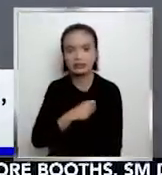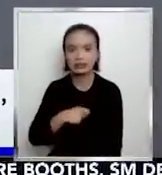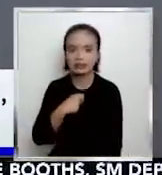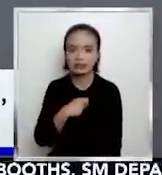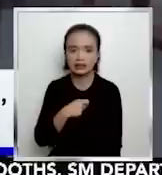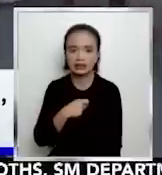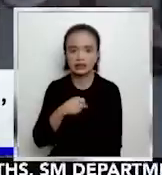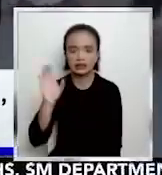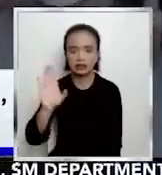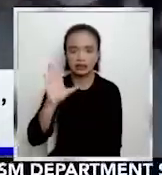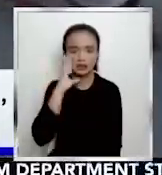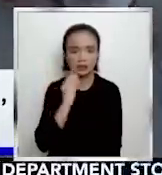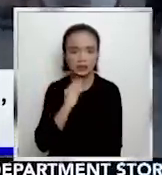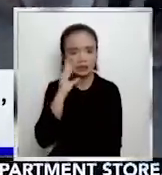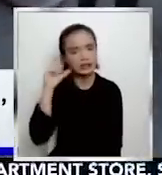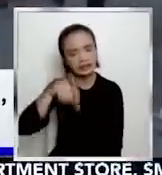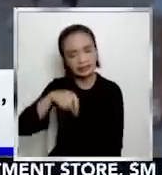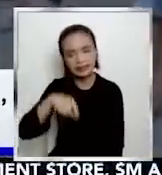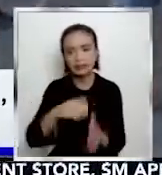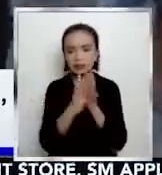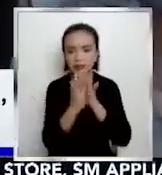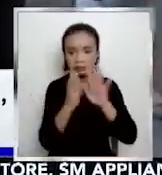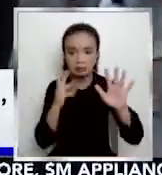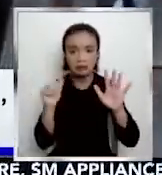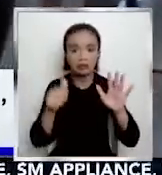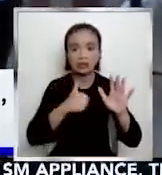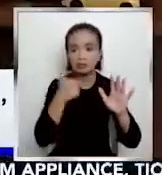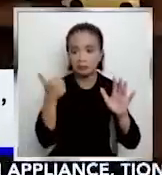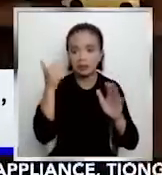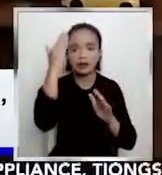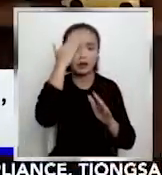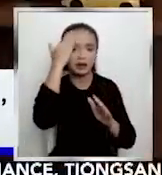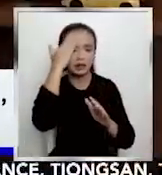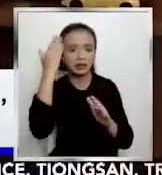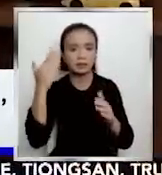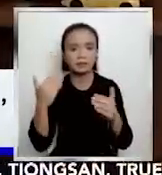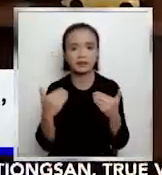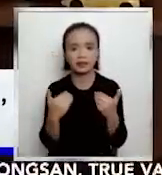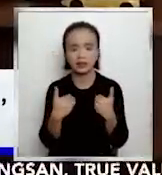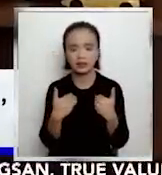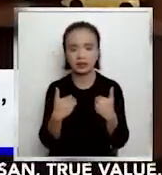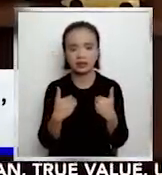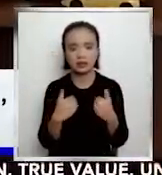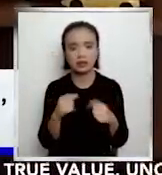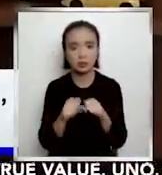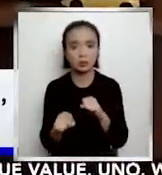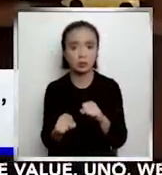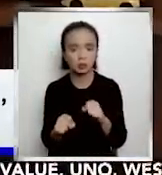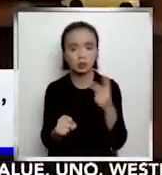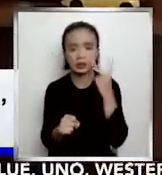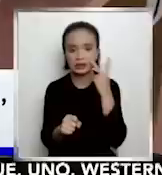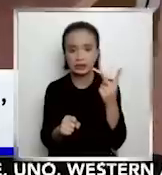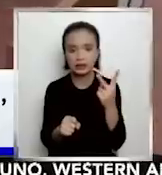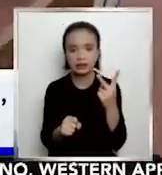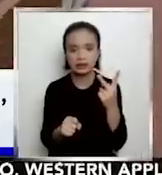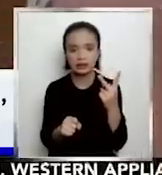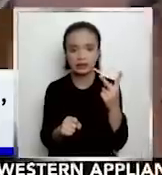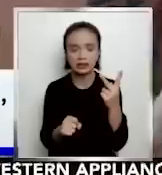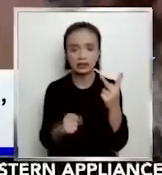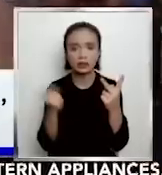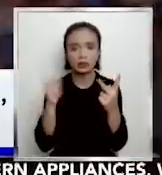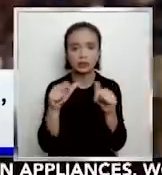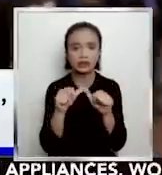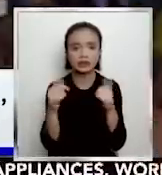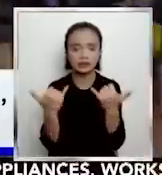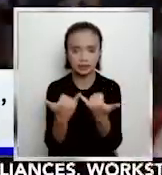kailangan pumila. Yung iba, alam namin, nagka-camp out na dyan. Aminin na po natin, may limitasyon din po yung ahensya.